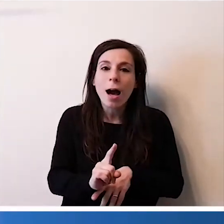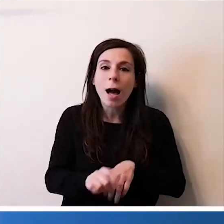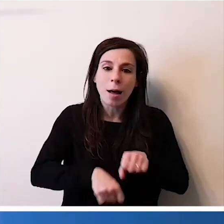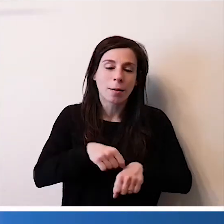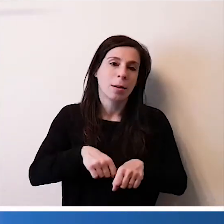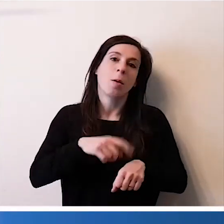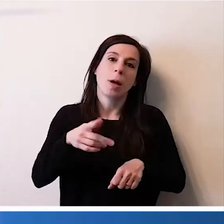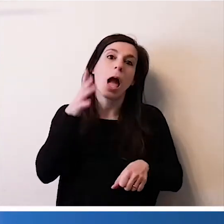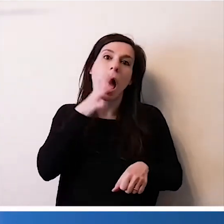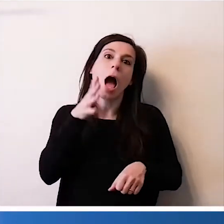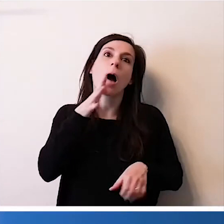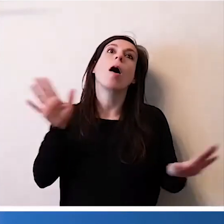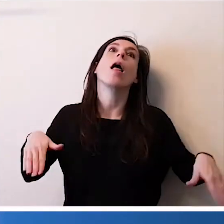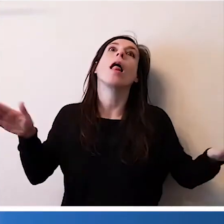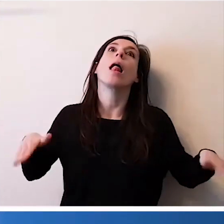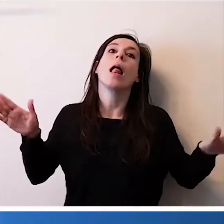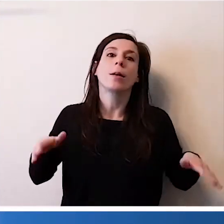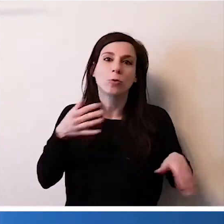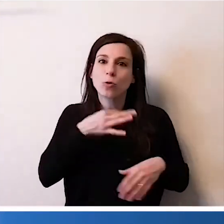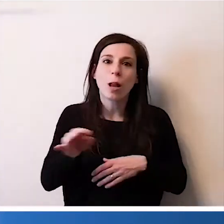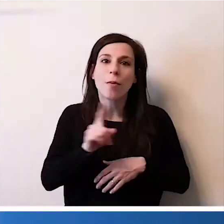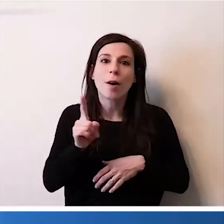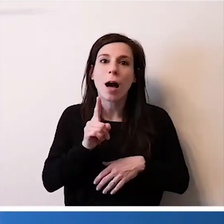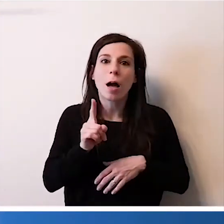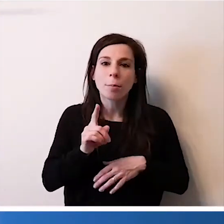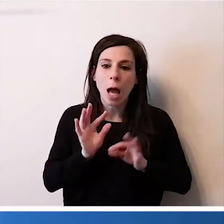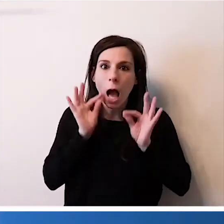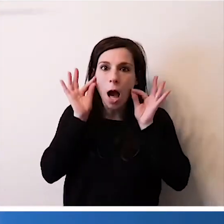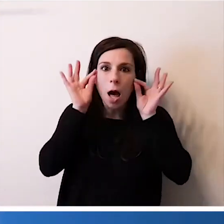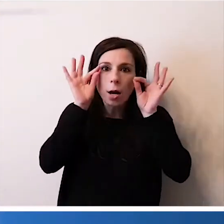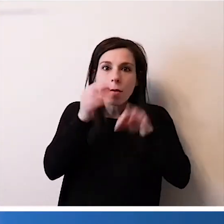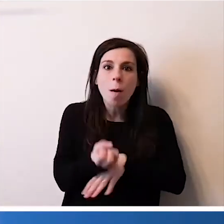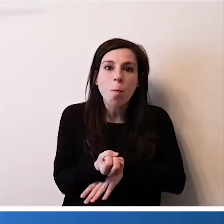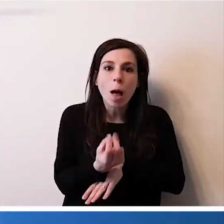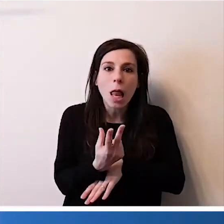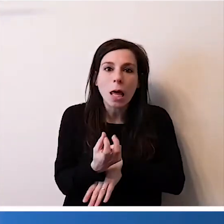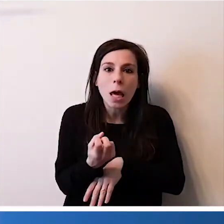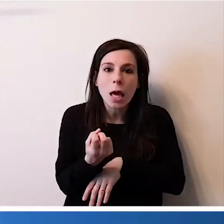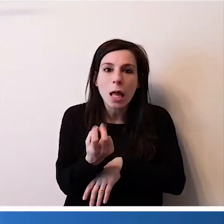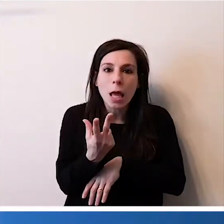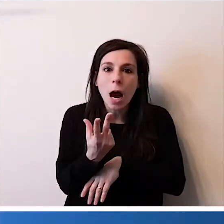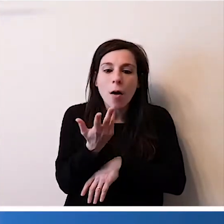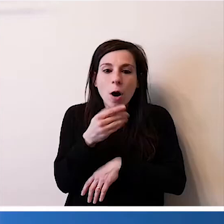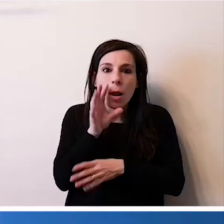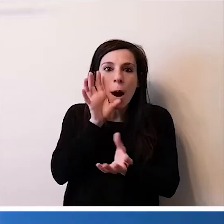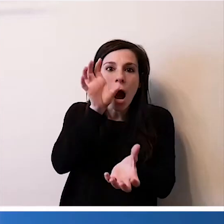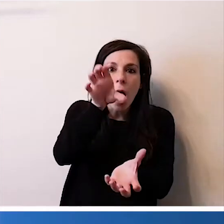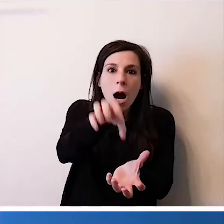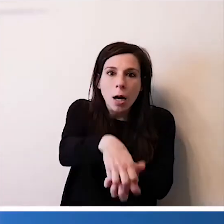mentre era in mezzo all'acqua arriva fuori una specie di balena che cerca di mangiargli i piedi.